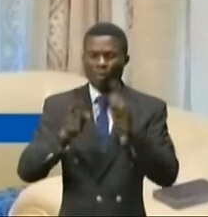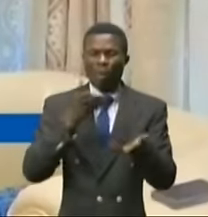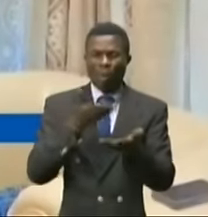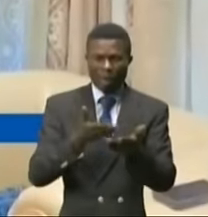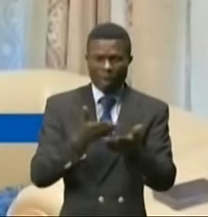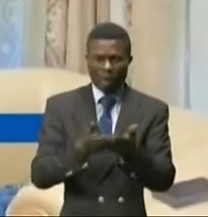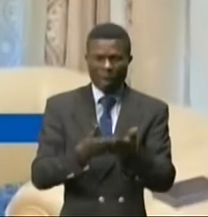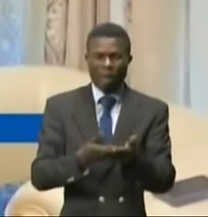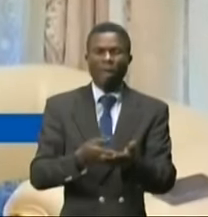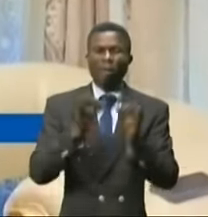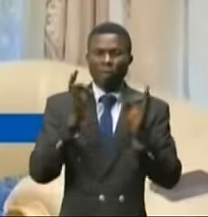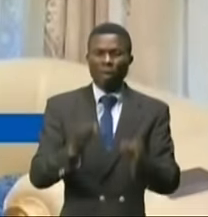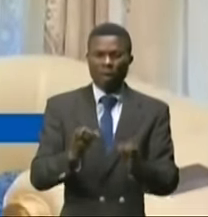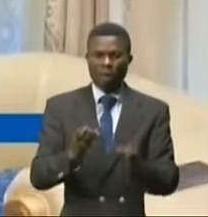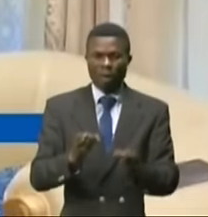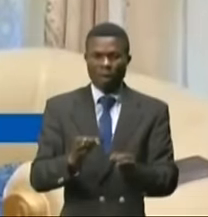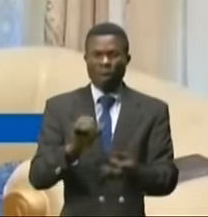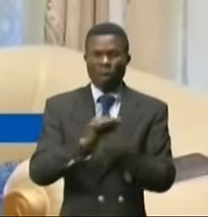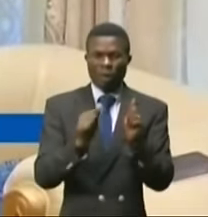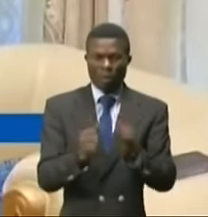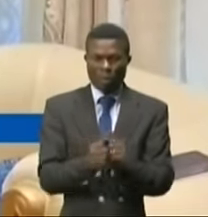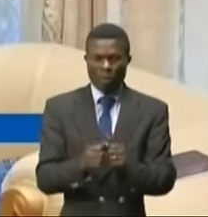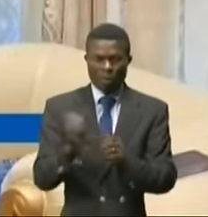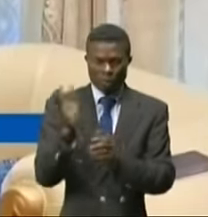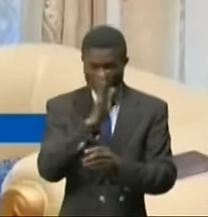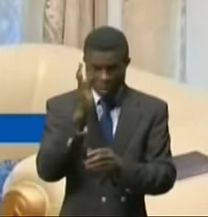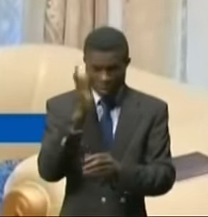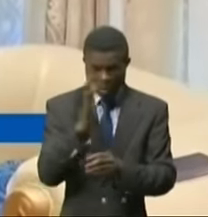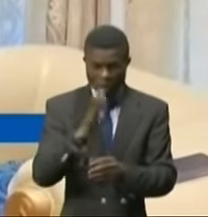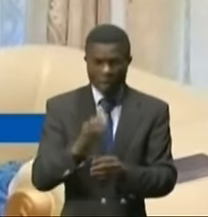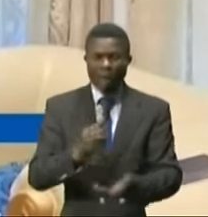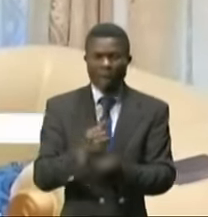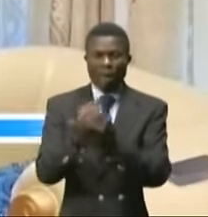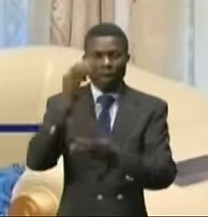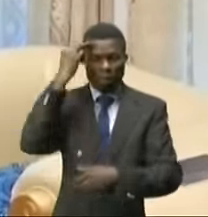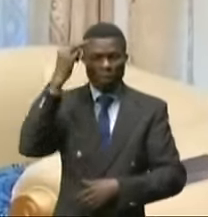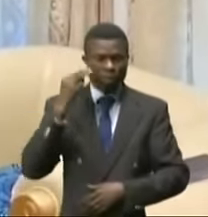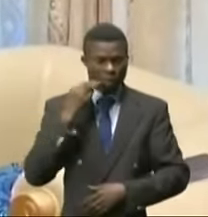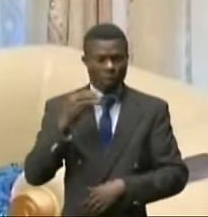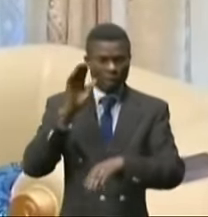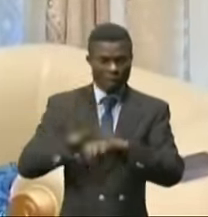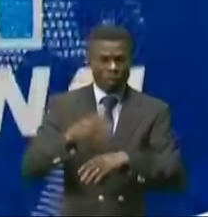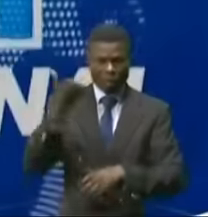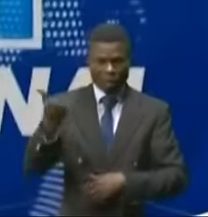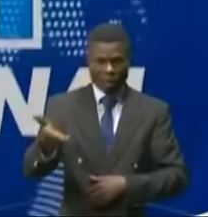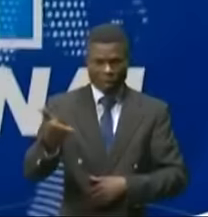à Lomé pendant l'escale sur l'itinéraire qui a amené la ministre à Malabo.